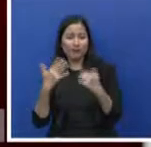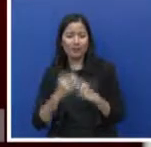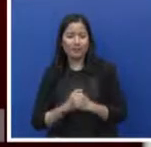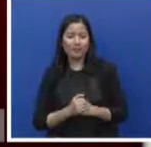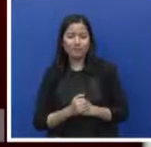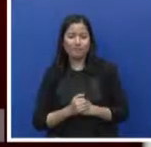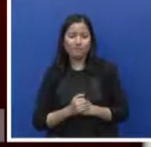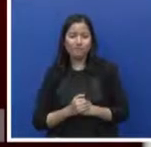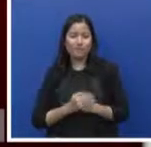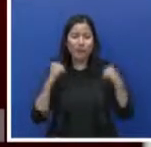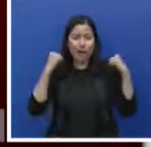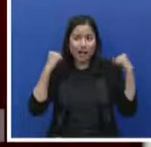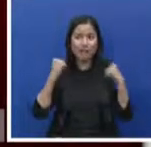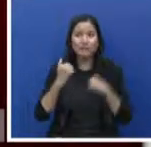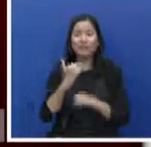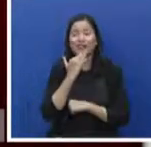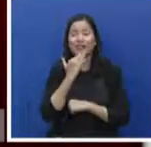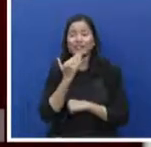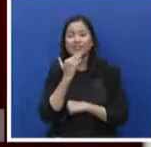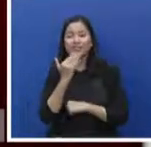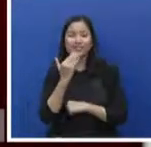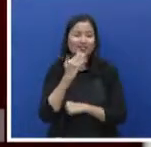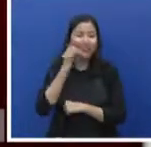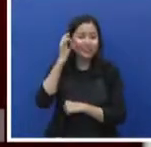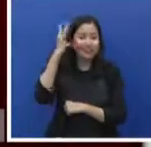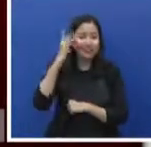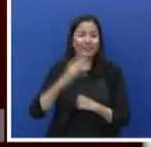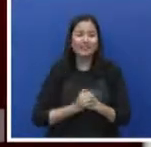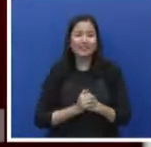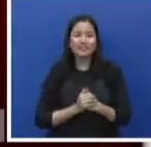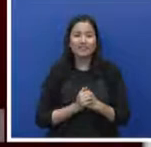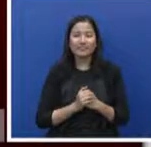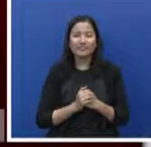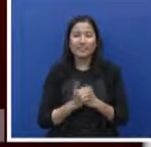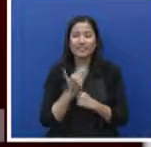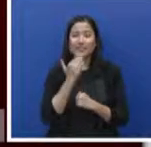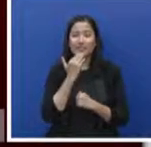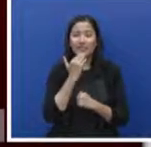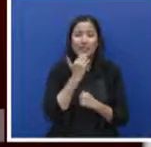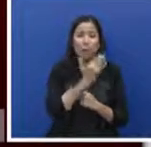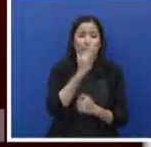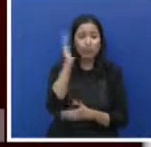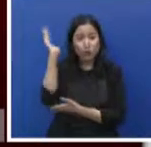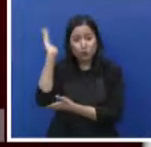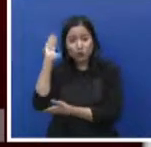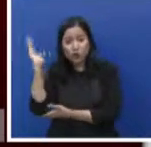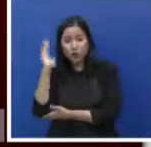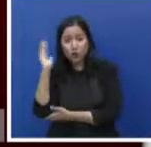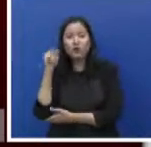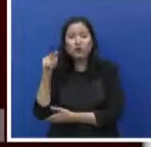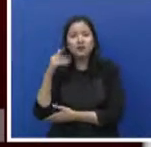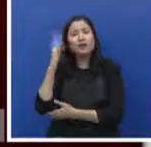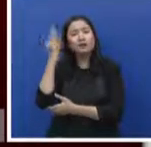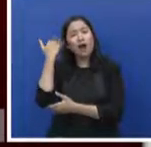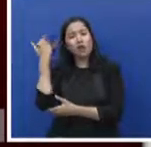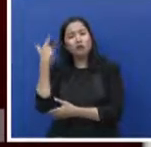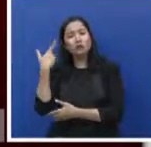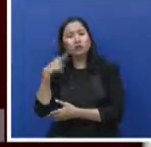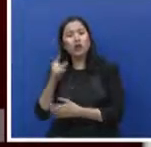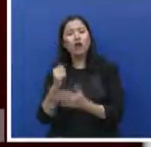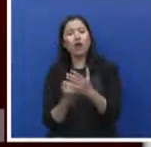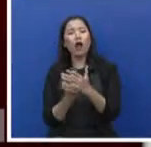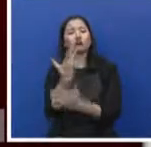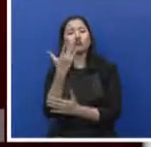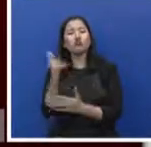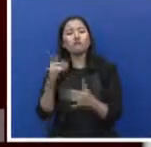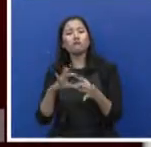Baik, Mbak Yohana. Terima kasih. Ya, baik. Terima kasih. Selamat untuk para narasumber saya karena kemarin sudah melaunching ya program